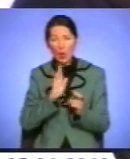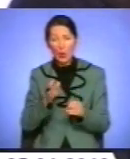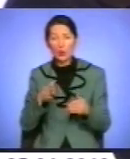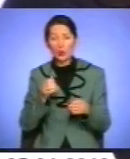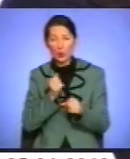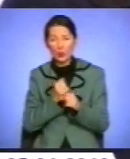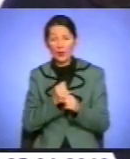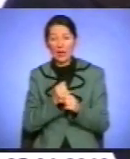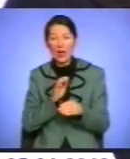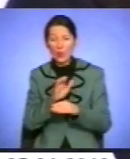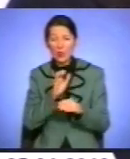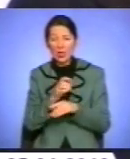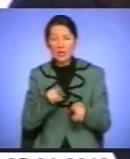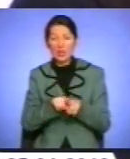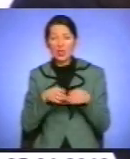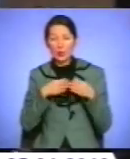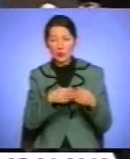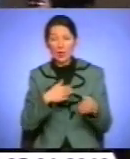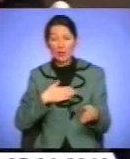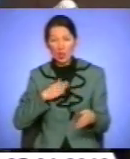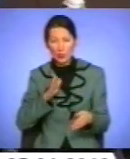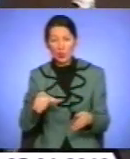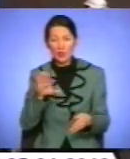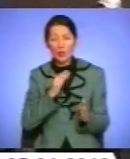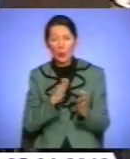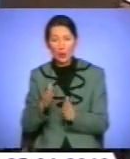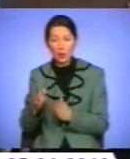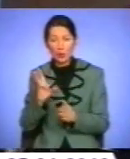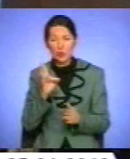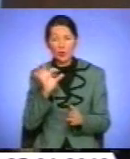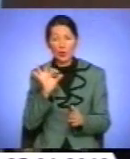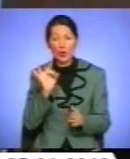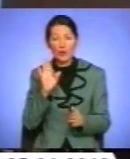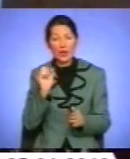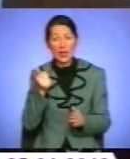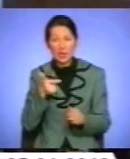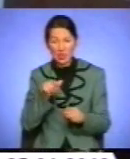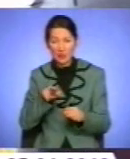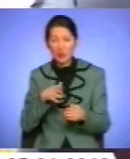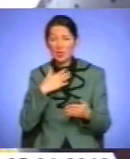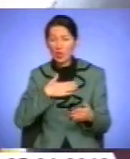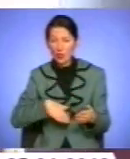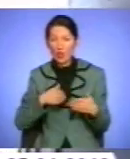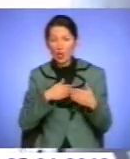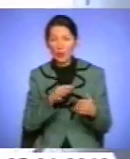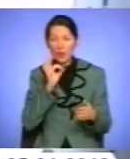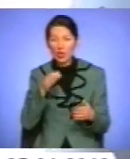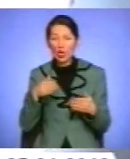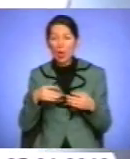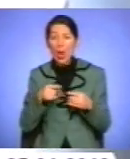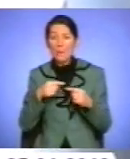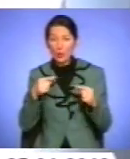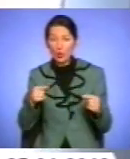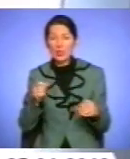суда, країна буде жити і все буде в порядку. Норвезькі замовники задоволені кораблем. Кажуть, продукція відповідає всім сучасним